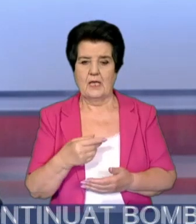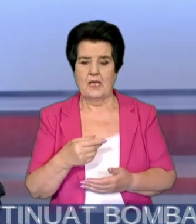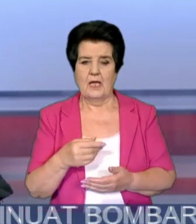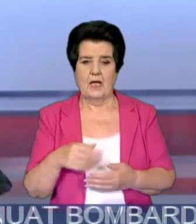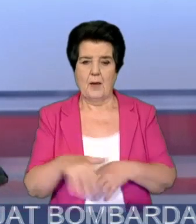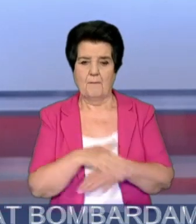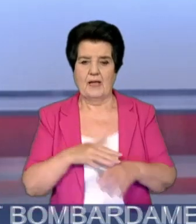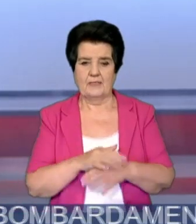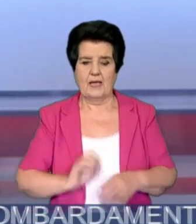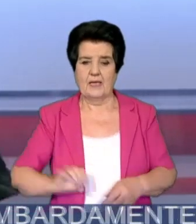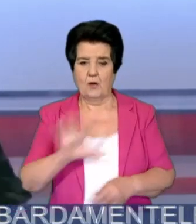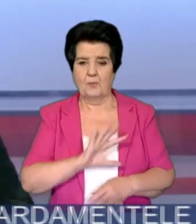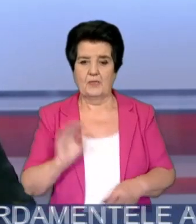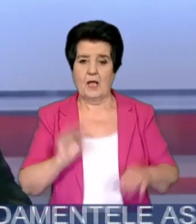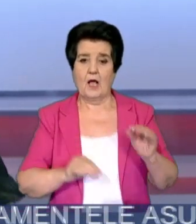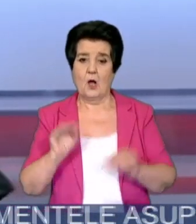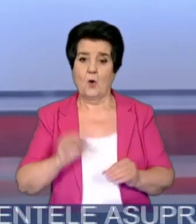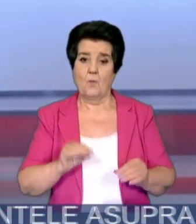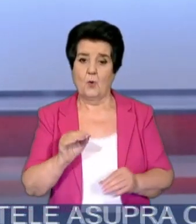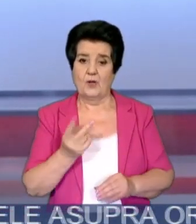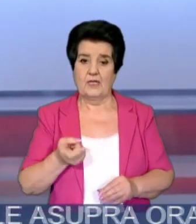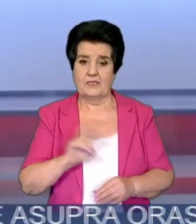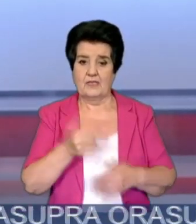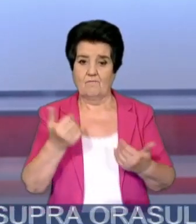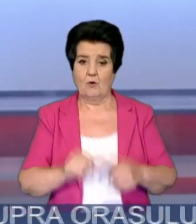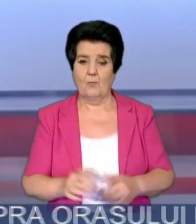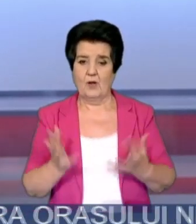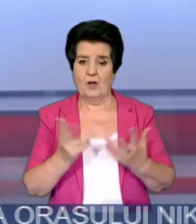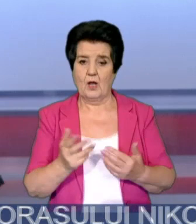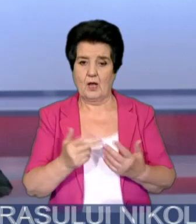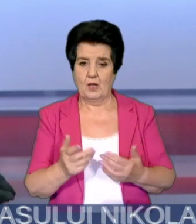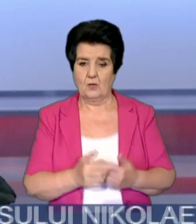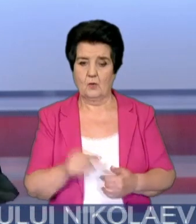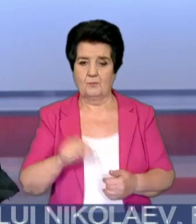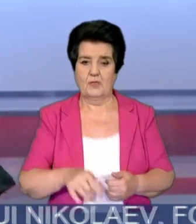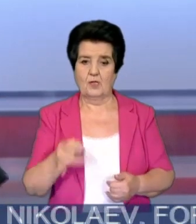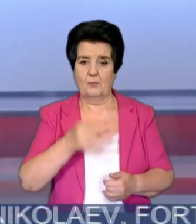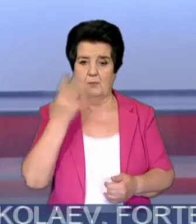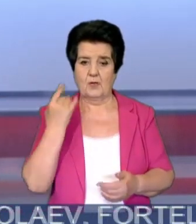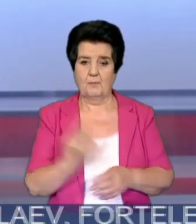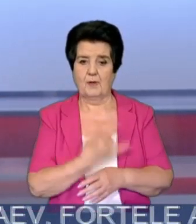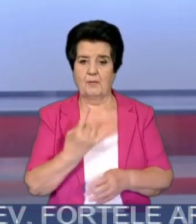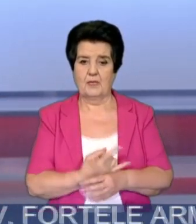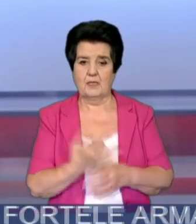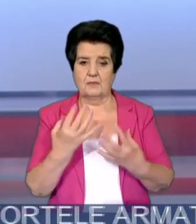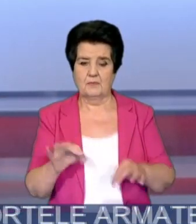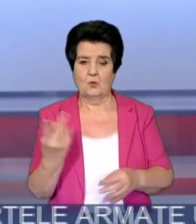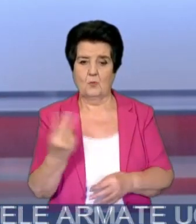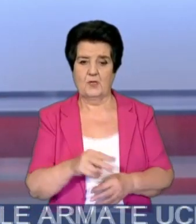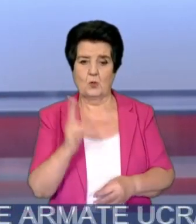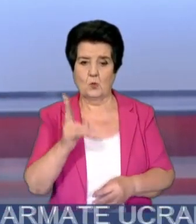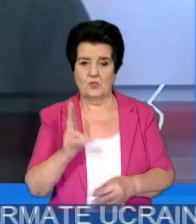piața europeană. Iar componenta spot în formula de calcul a prețului pentru Republica Moldova pentru prima dată a fost admis în